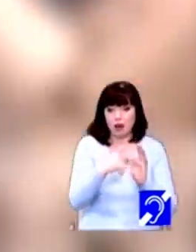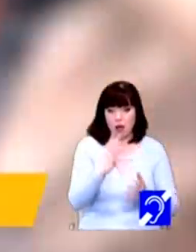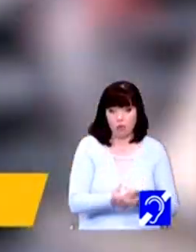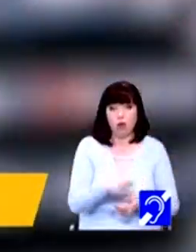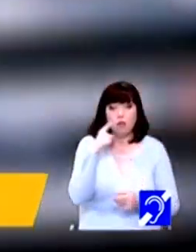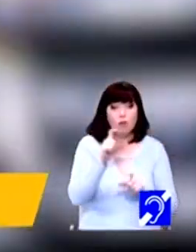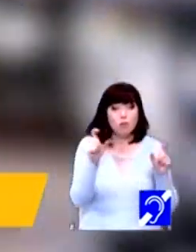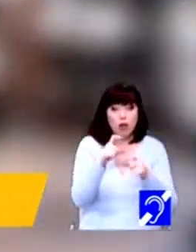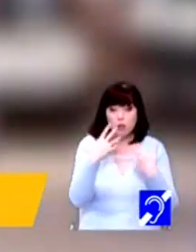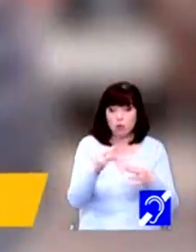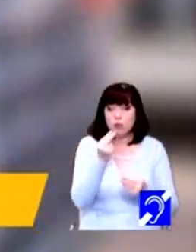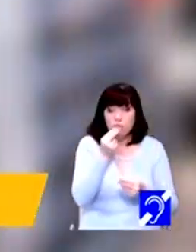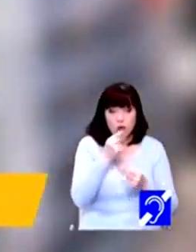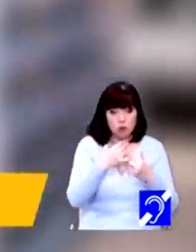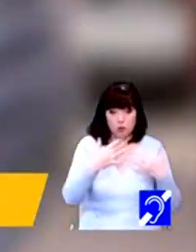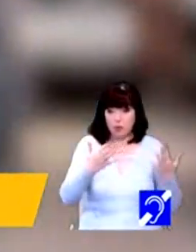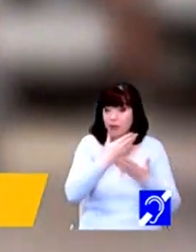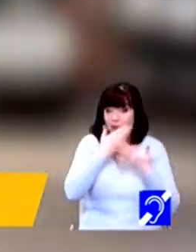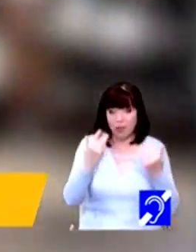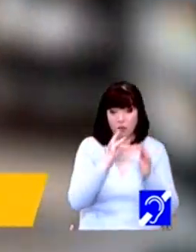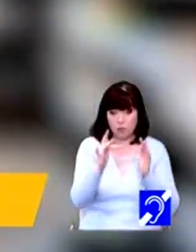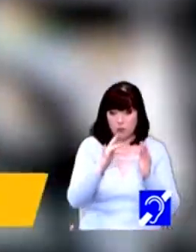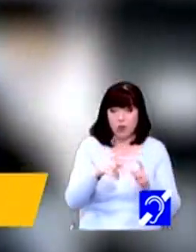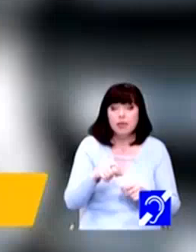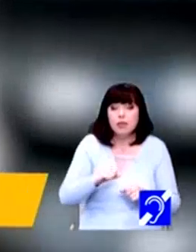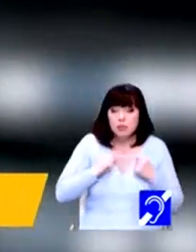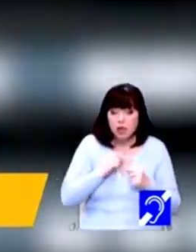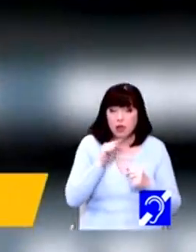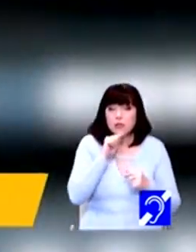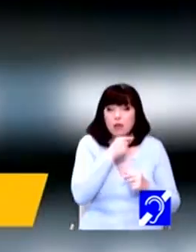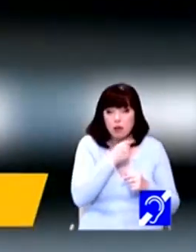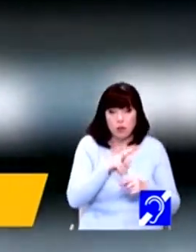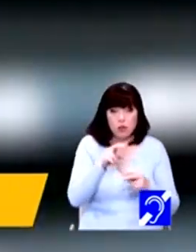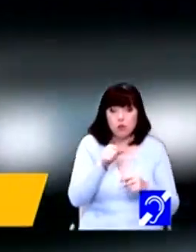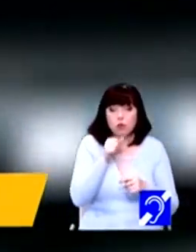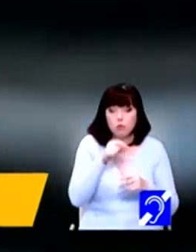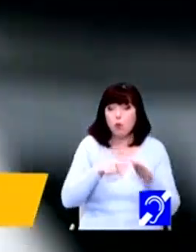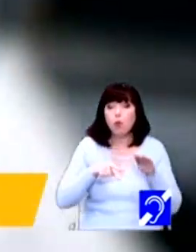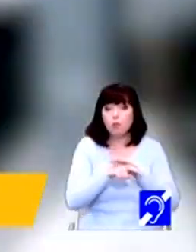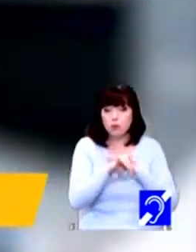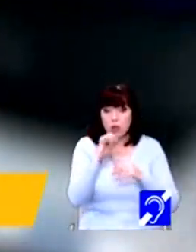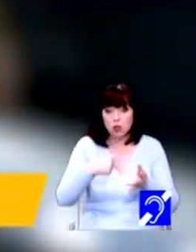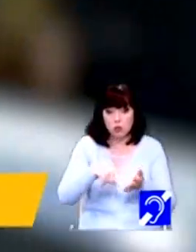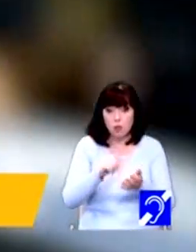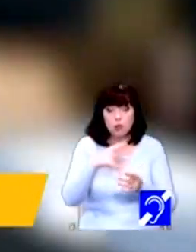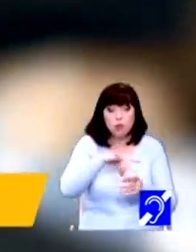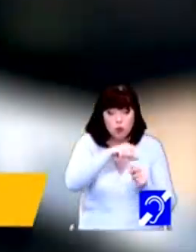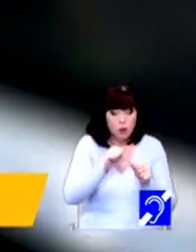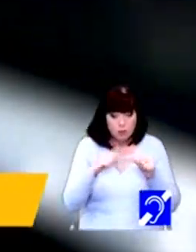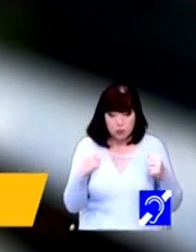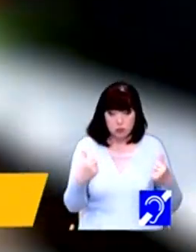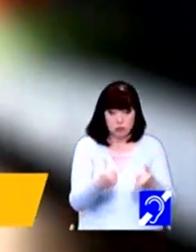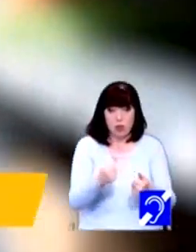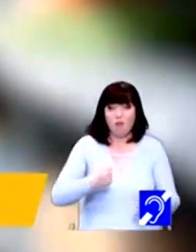mai sunt produse alimentare, de aceea sunt nevoiți să facă economii. Nimeni nu încearcă să fugă din oraș, întrucât peste tot sunt